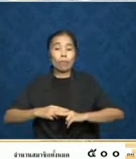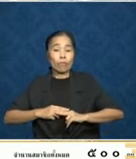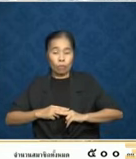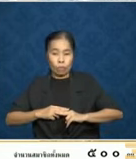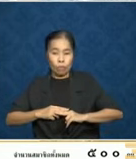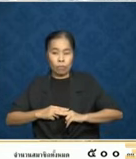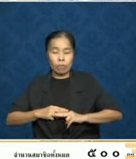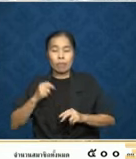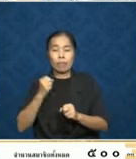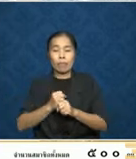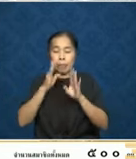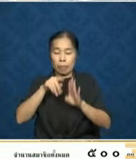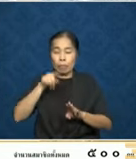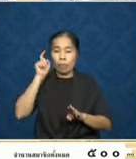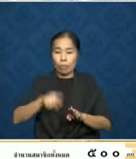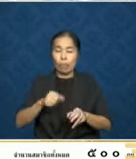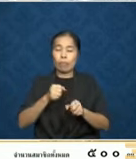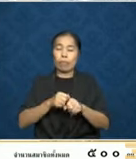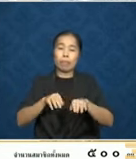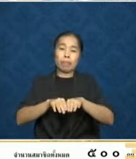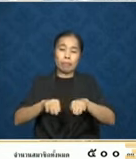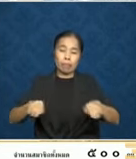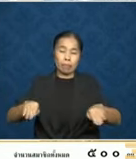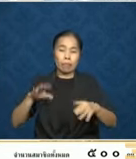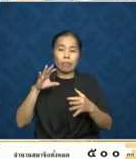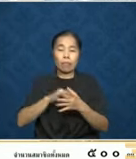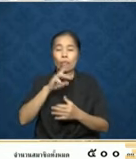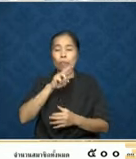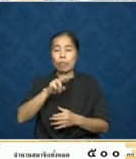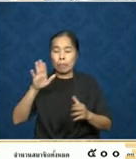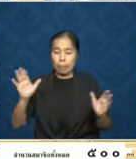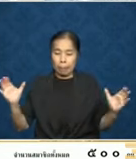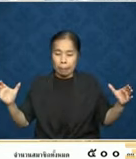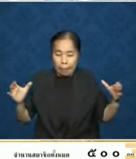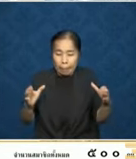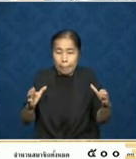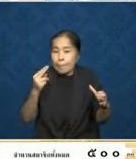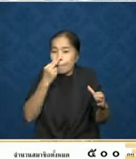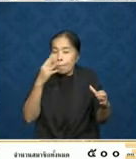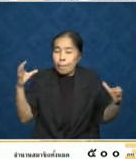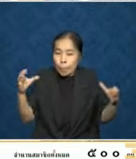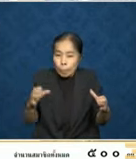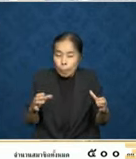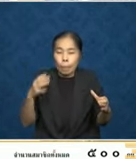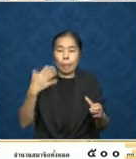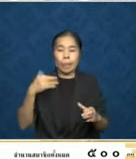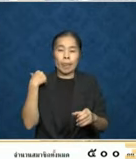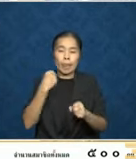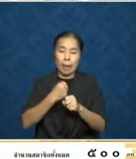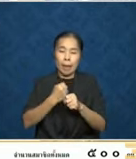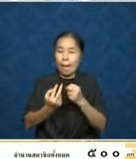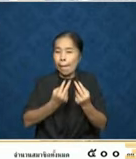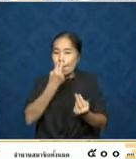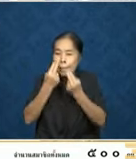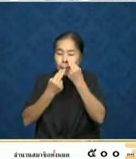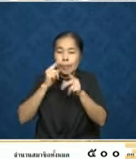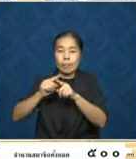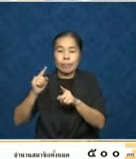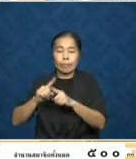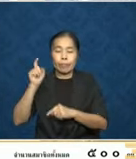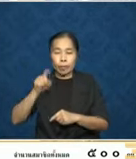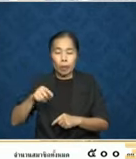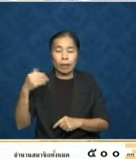อันนี้จะต้องมีมาตรฐานสูงนะครับโดยเป็นระบบปิดนะครับแล้วมี POR ที่สูงนะครับที่1ก็